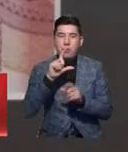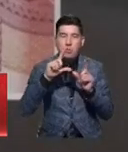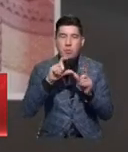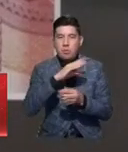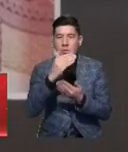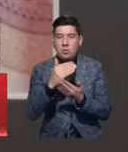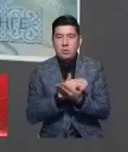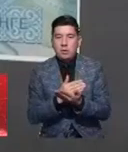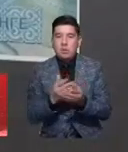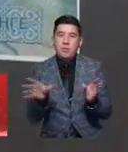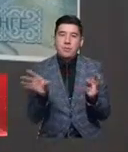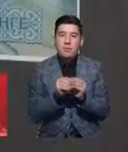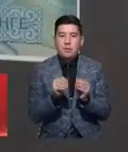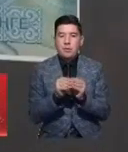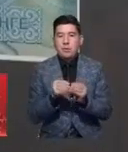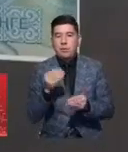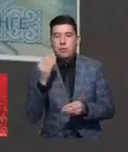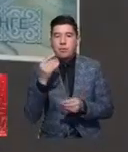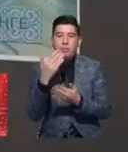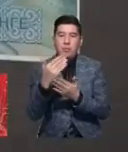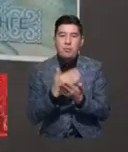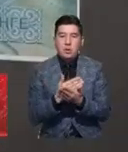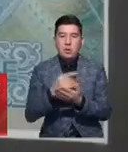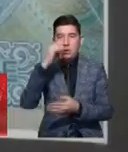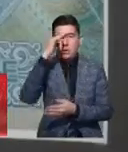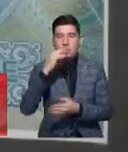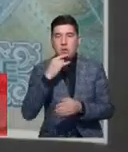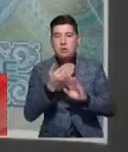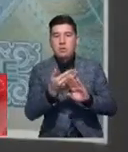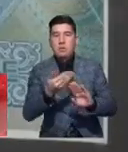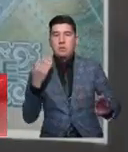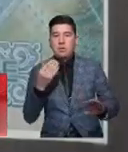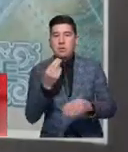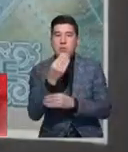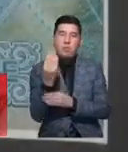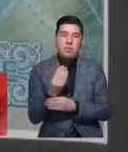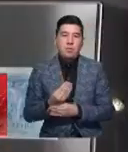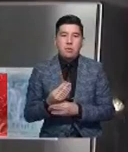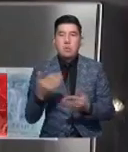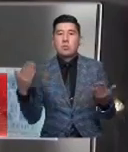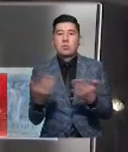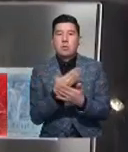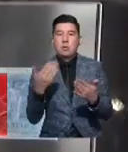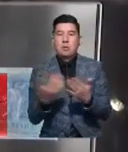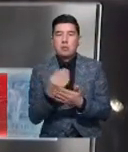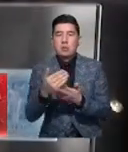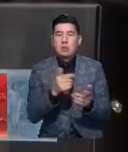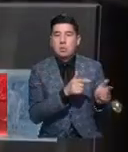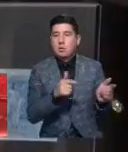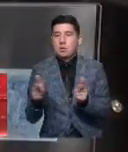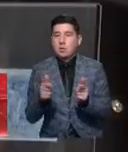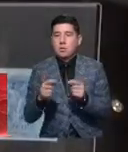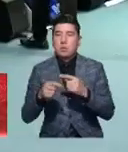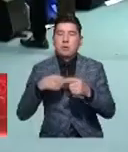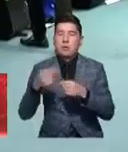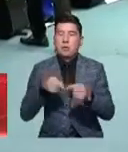көшпенділердің бірегей мәдениетінен бастап қазіргі Қазақстанға дейінгі ел мұрасын бейнелейді. Жаңа банкноталар толықтай дайын болған кезде айналымға